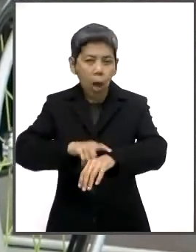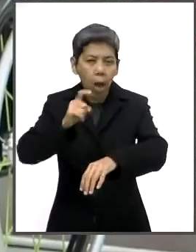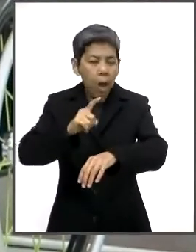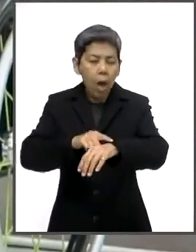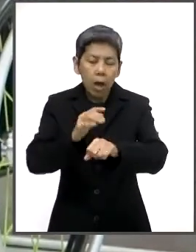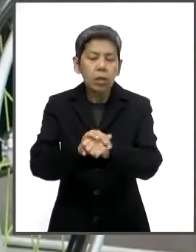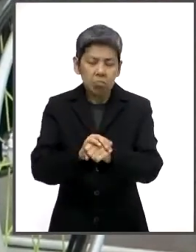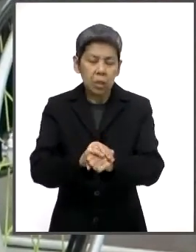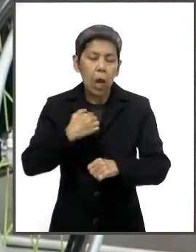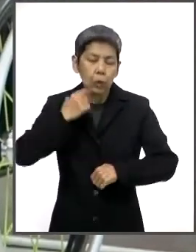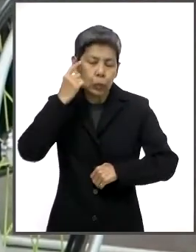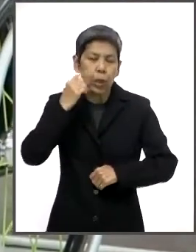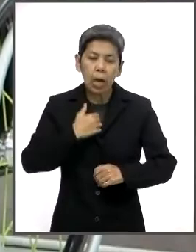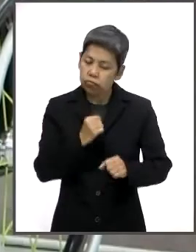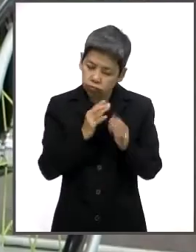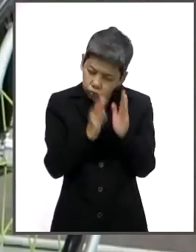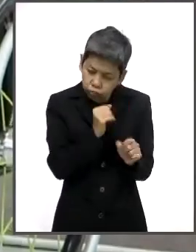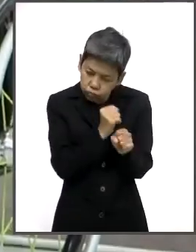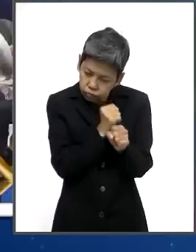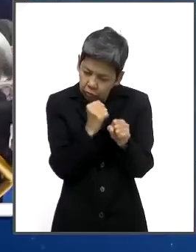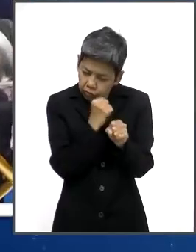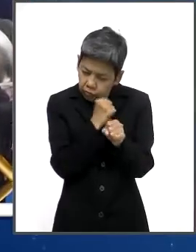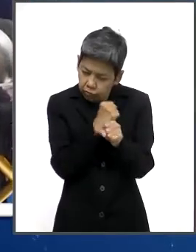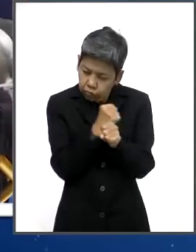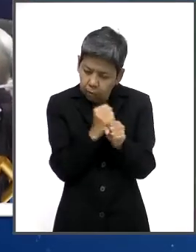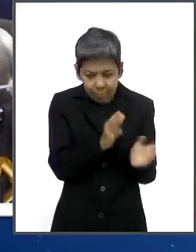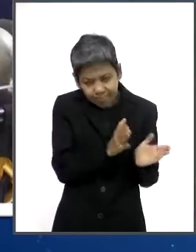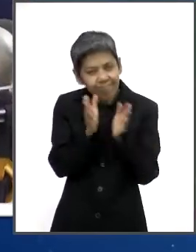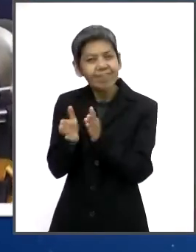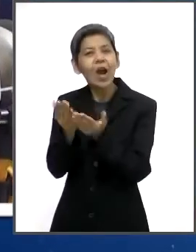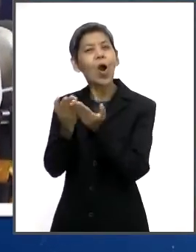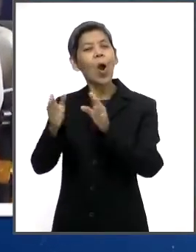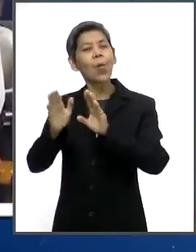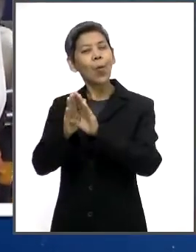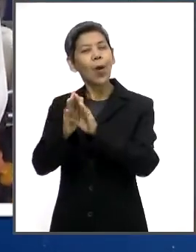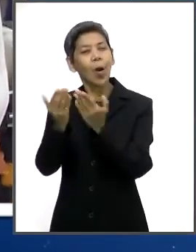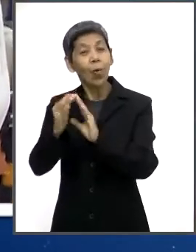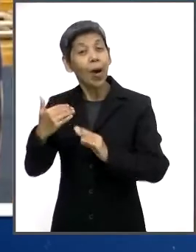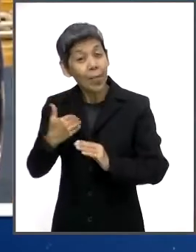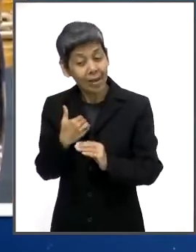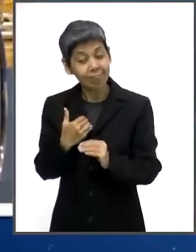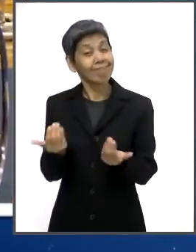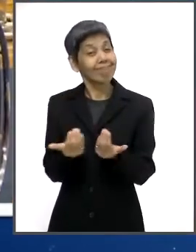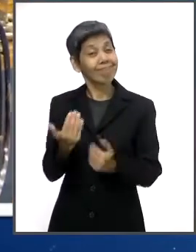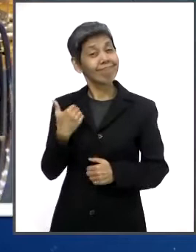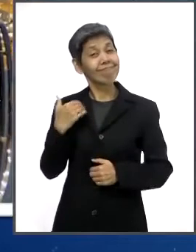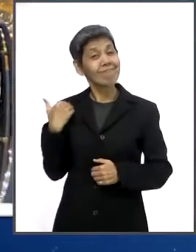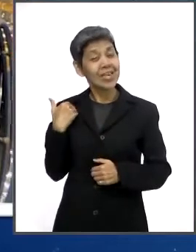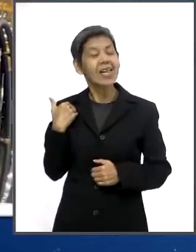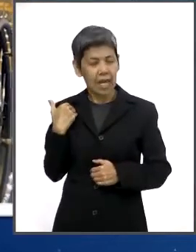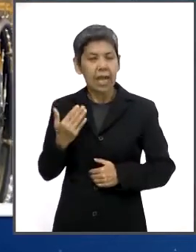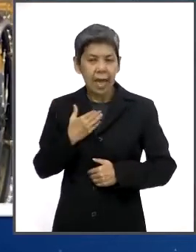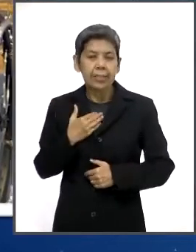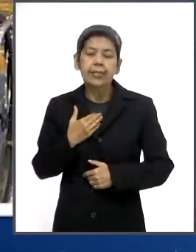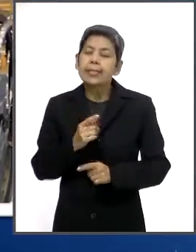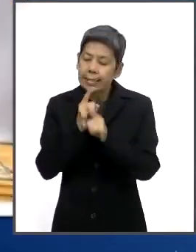าให้ครอบครัว โอเคเราทุ่มมาหมดละพอถึงเวลาเราก็ต้องหันมาดูครอบครัวดีเรามีครอบครัวน้อยๆของเราอีกครอบครัวนึง